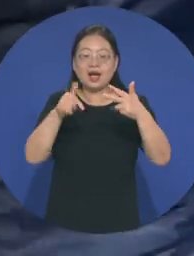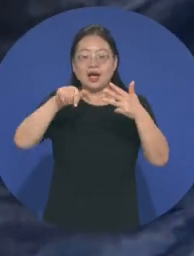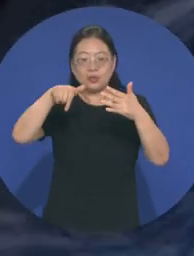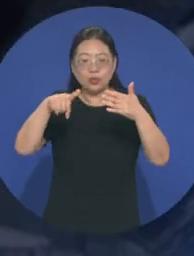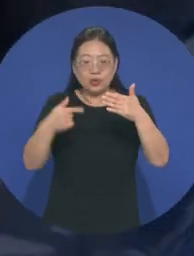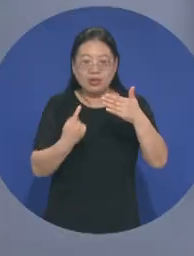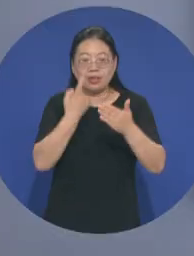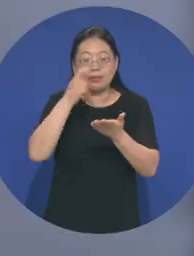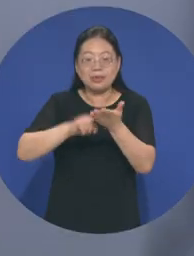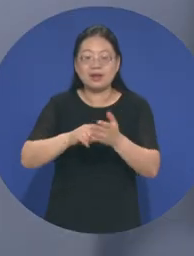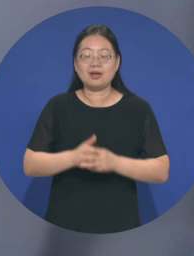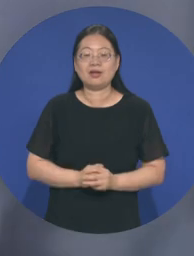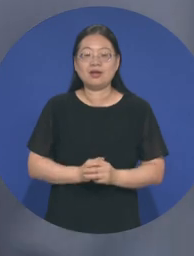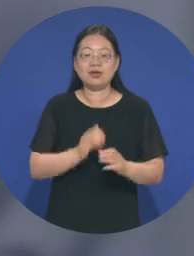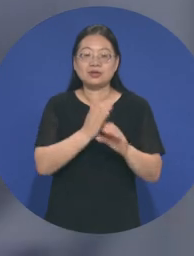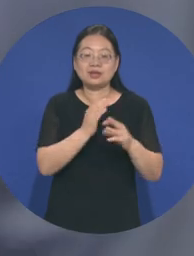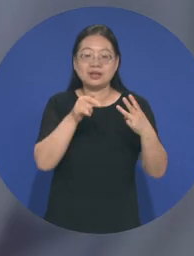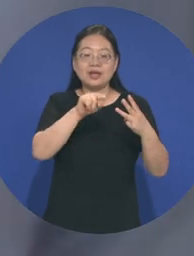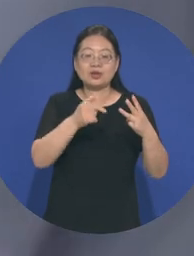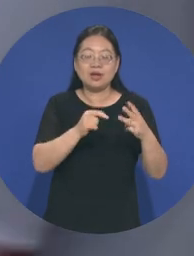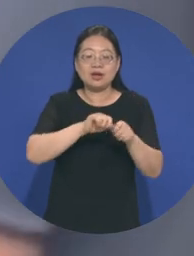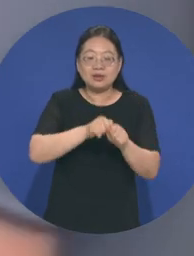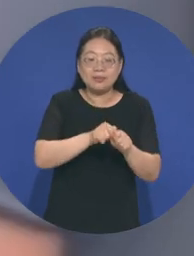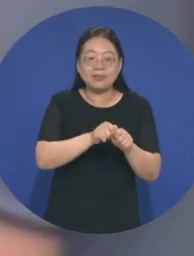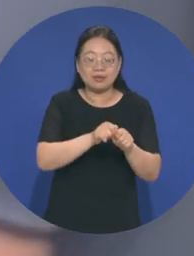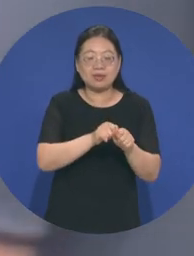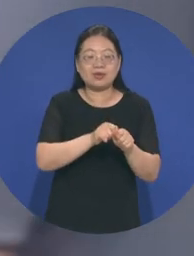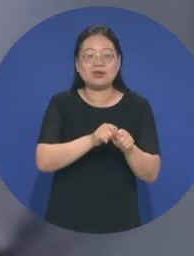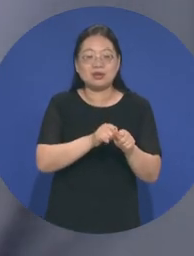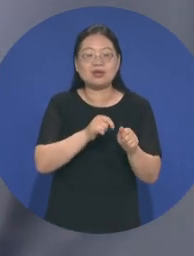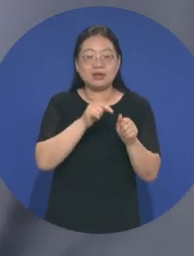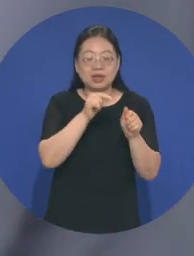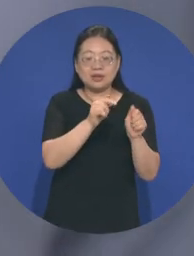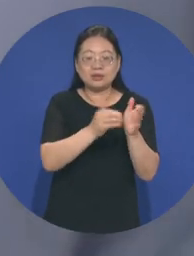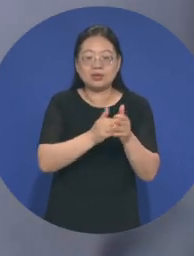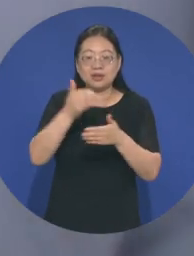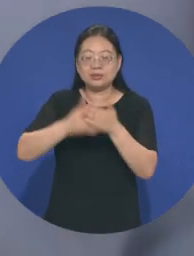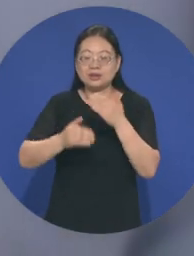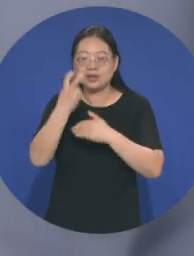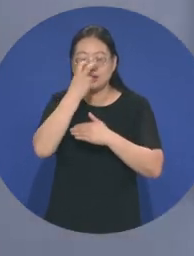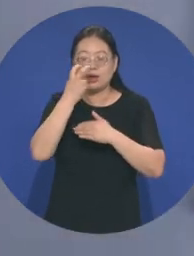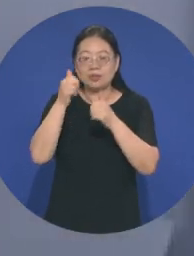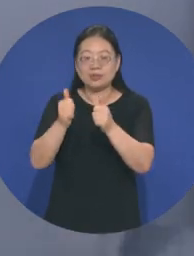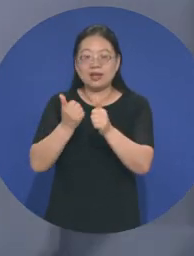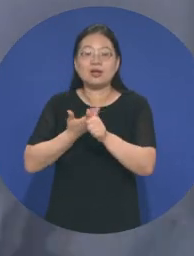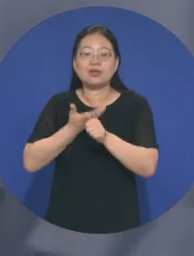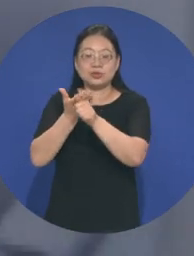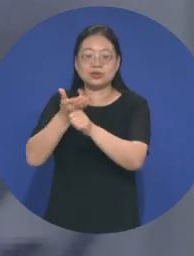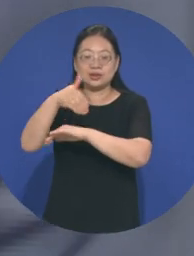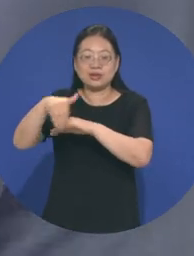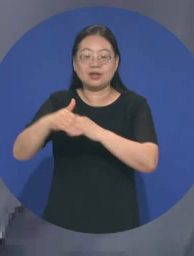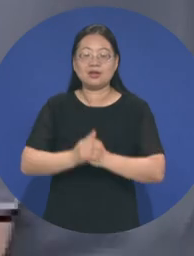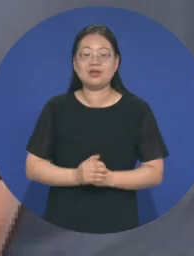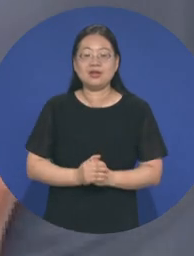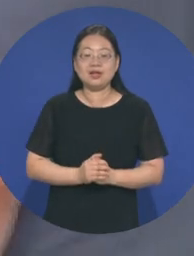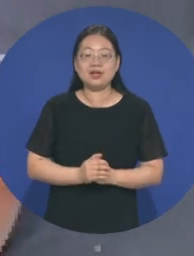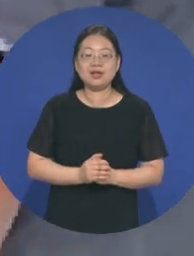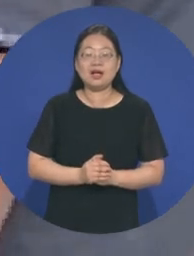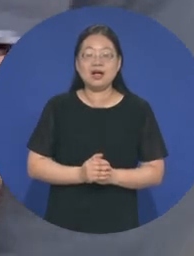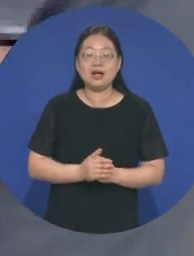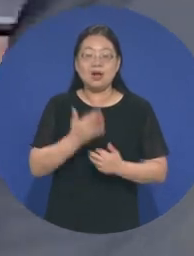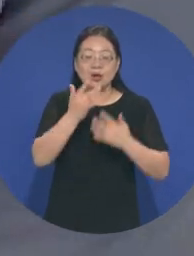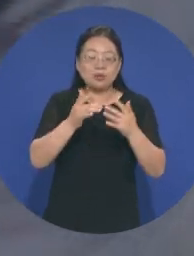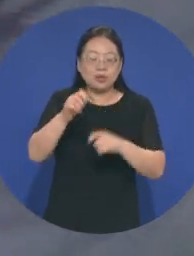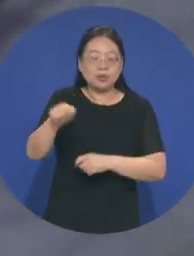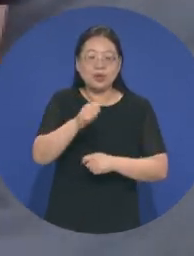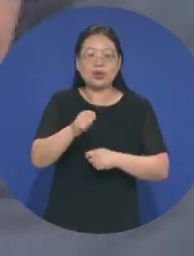확인됐습니다. 이 가운데 3건은 과태료 처분 조치했고 나머지는 검찰에 송치할 예정입니다. 또 소방 위험물 관리